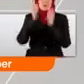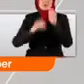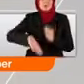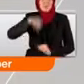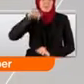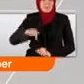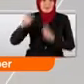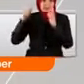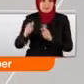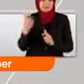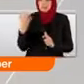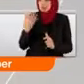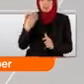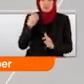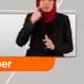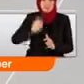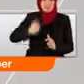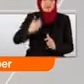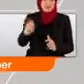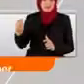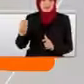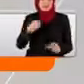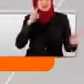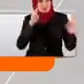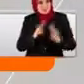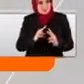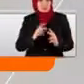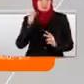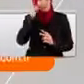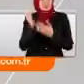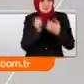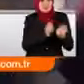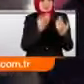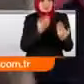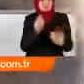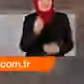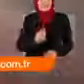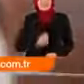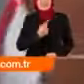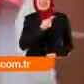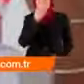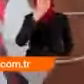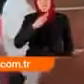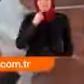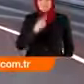tane bakan var bizlerle görüşür çalışmalar hakkında bir bilgi alır dıye niyetle gelmedi ortada